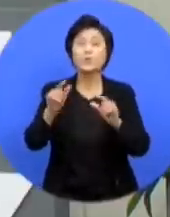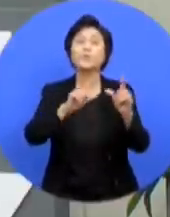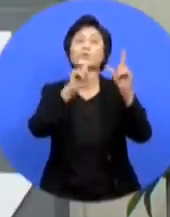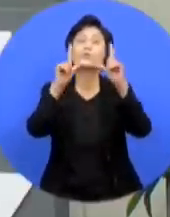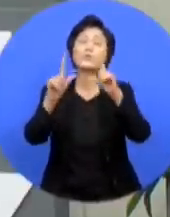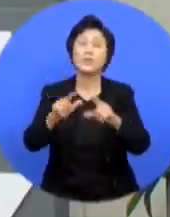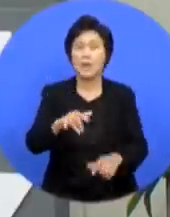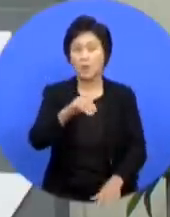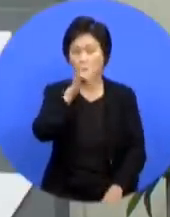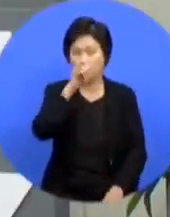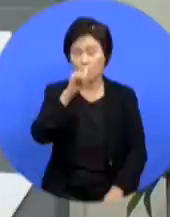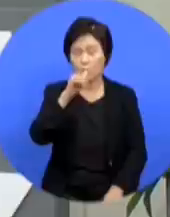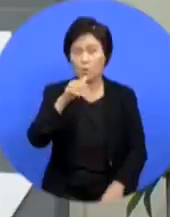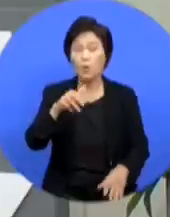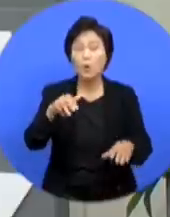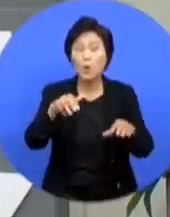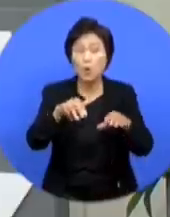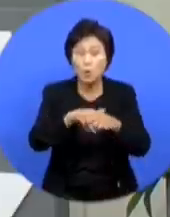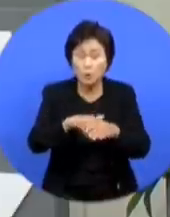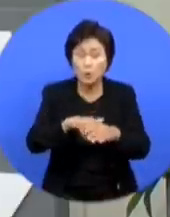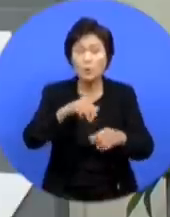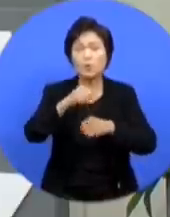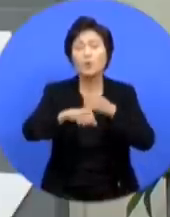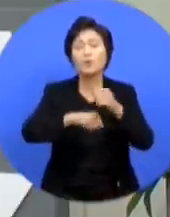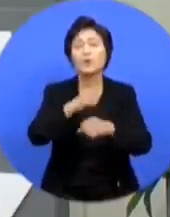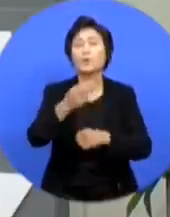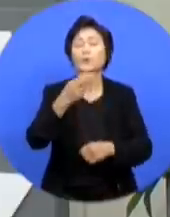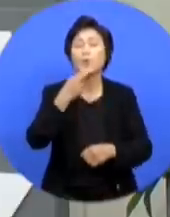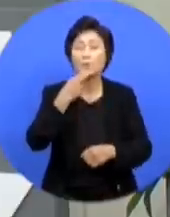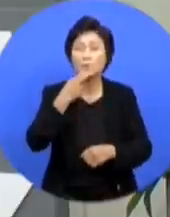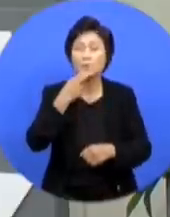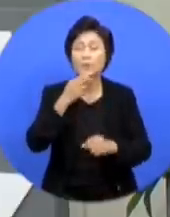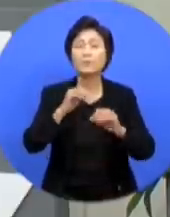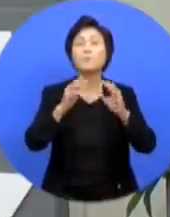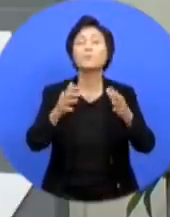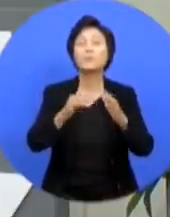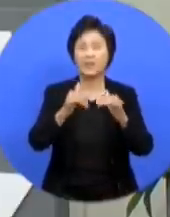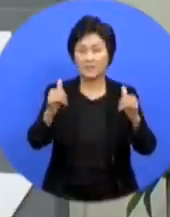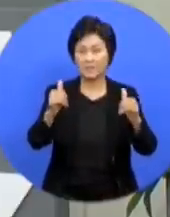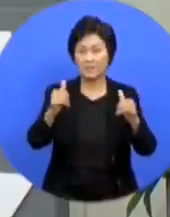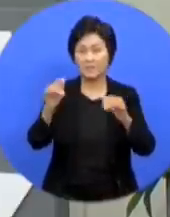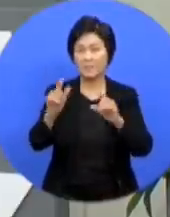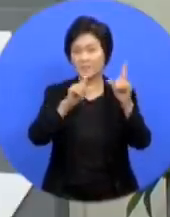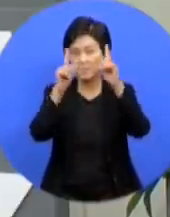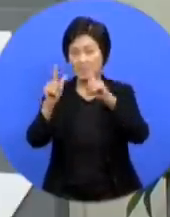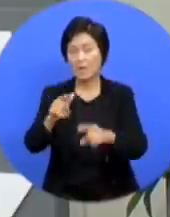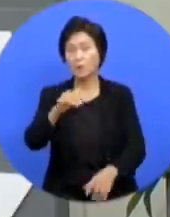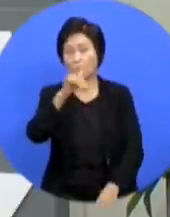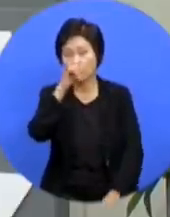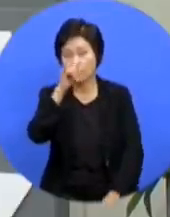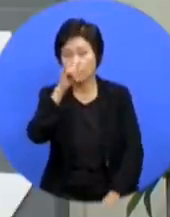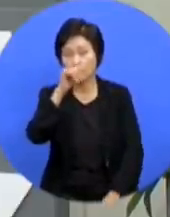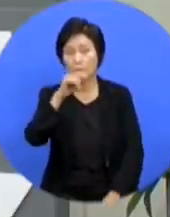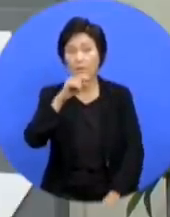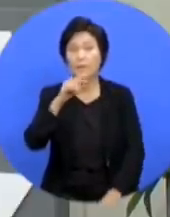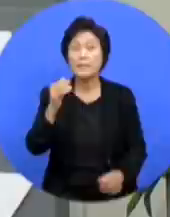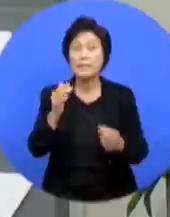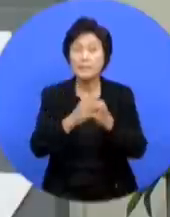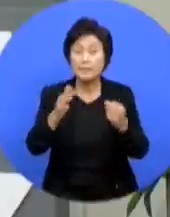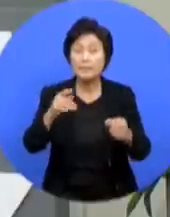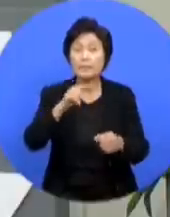거기 백성들이 있다. 일반 백성 거기에 하나님 백성이 있다. 그러니까 북한은 하나가 아니고 절대